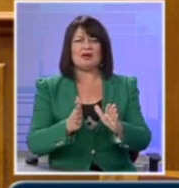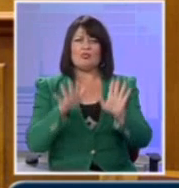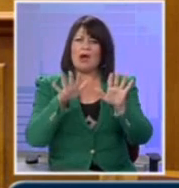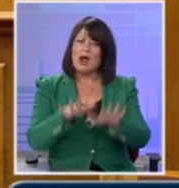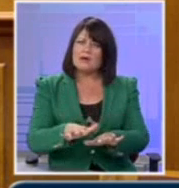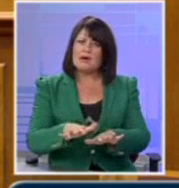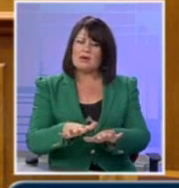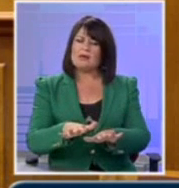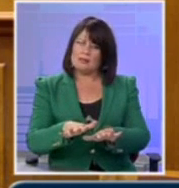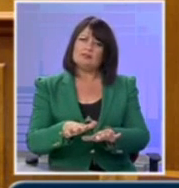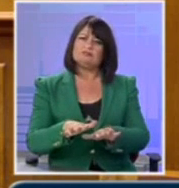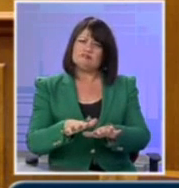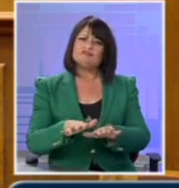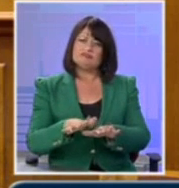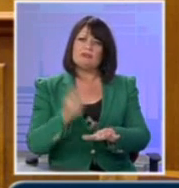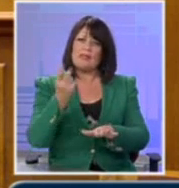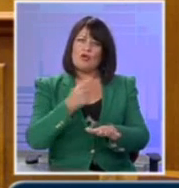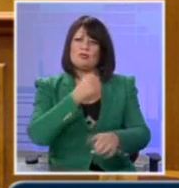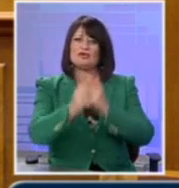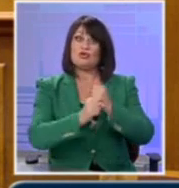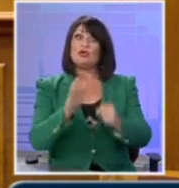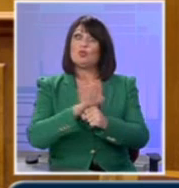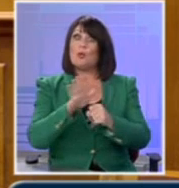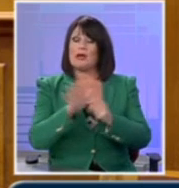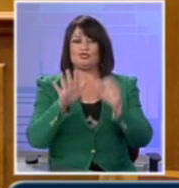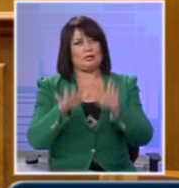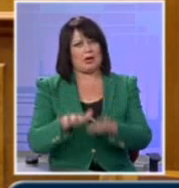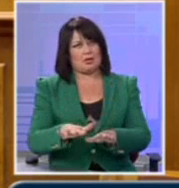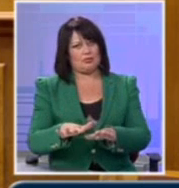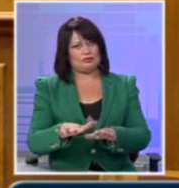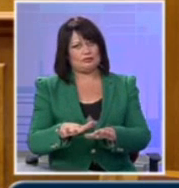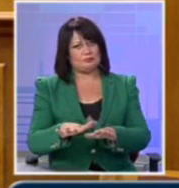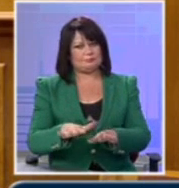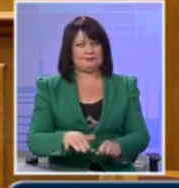ανεργία και παραμένει στην ανεργία για 2,5 χρόνια.